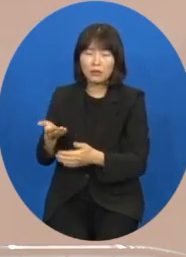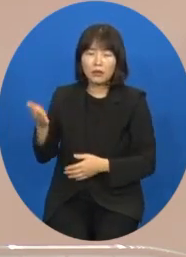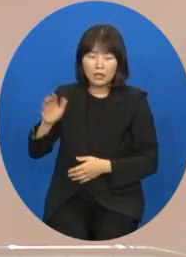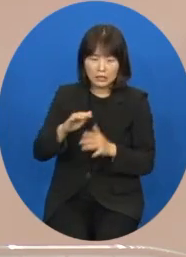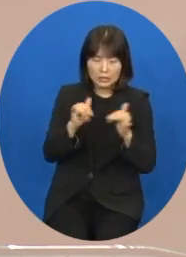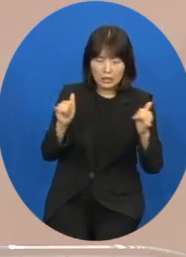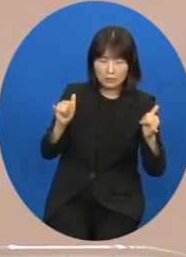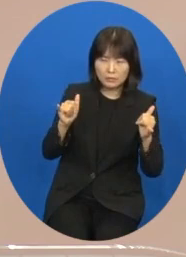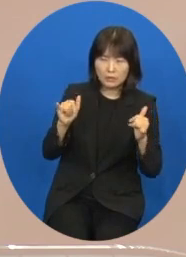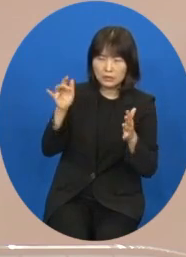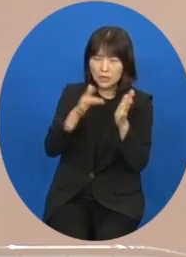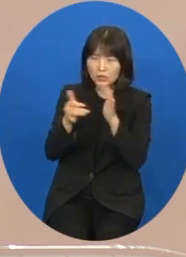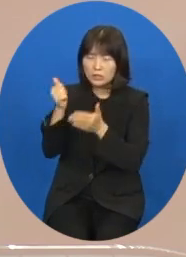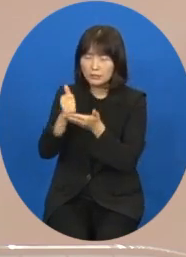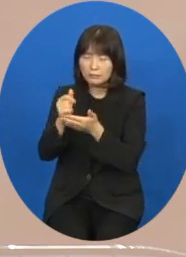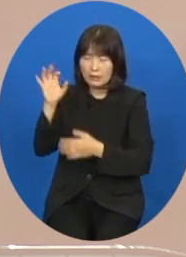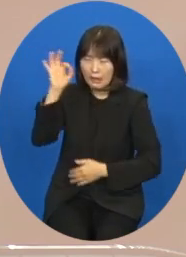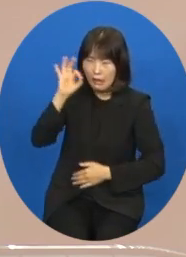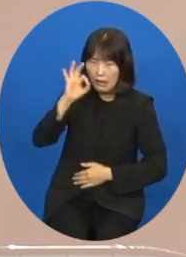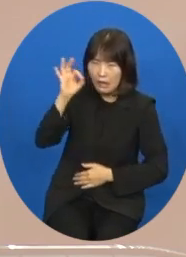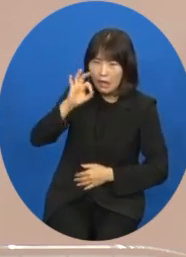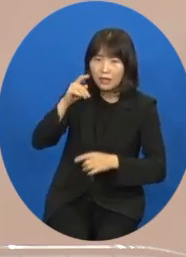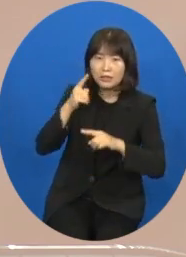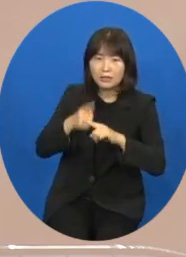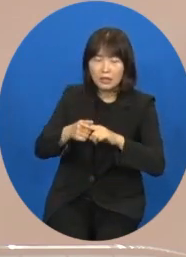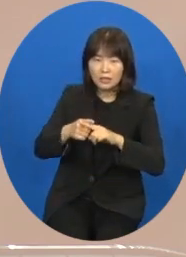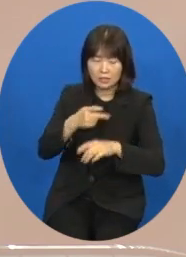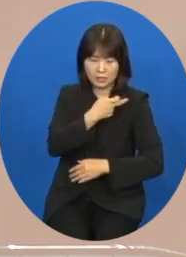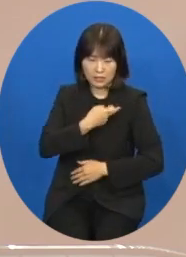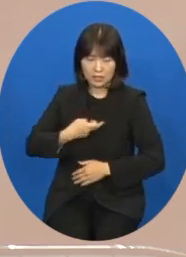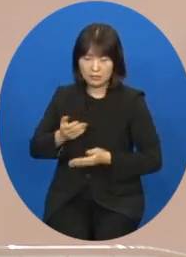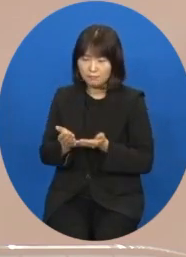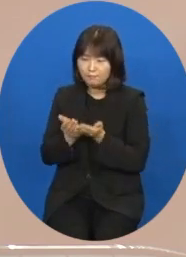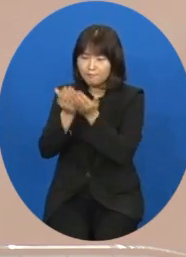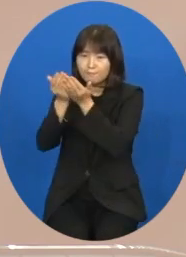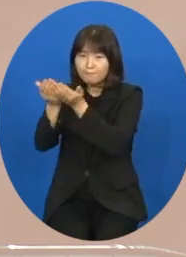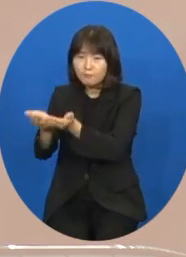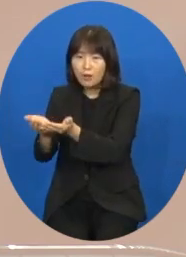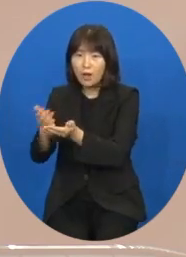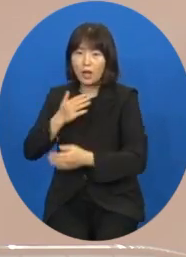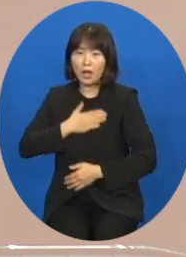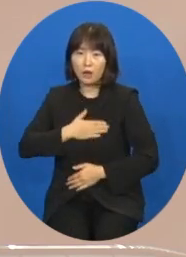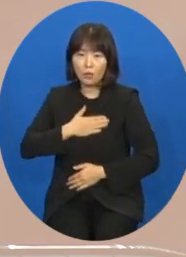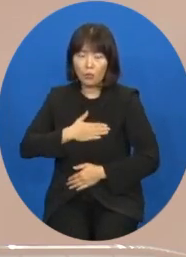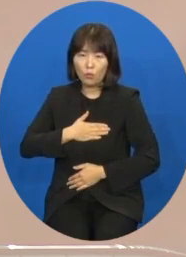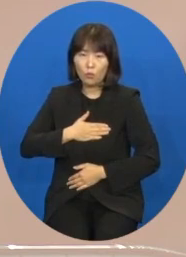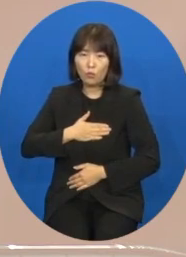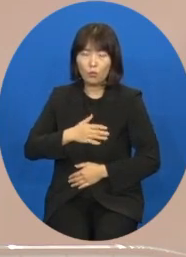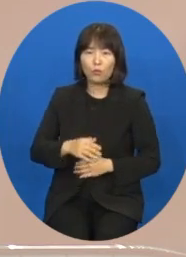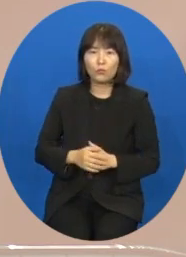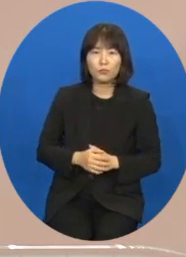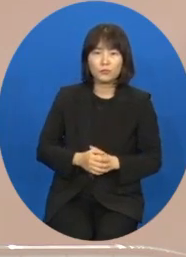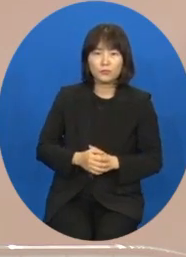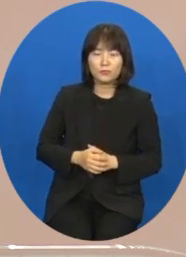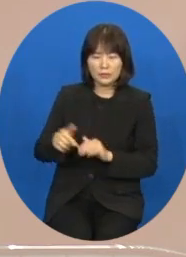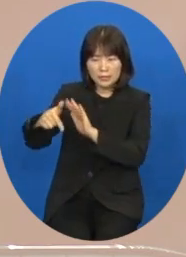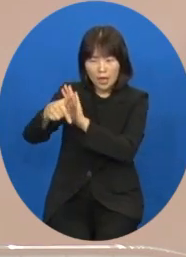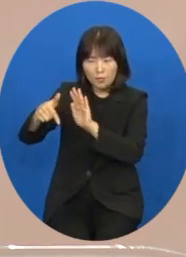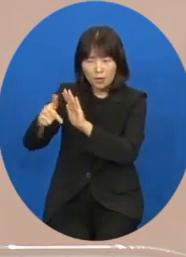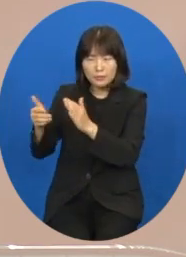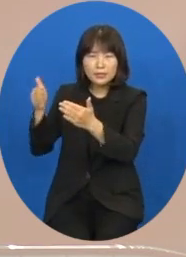찾다가 제자들이 배를 타고 건너간 걸 알고 혹시 모른다 생각하고는